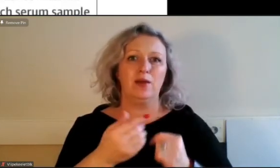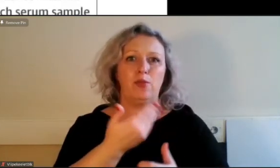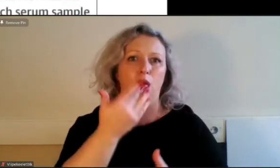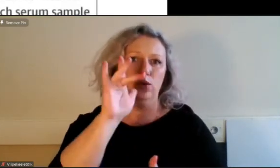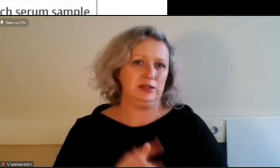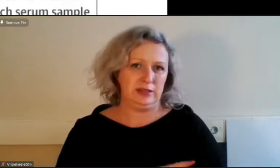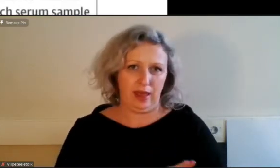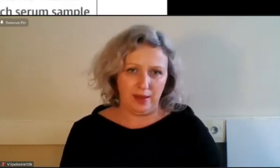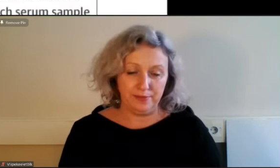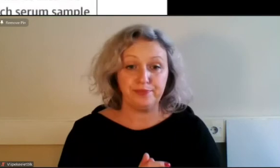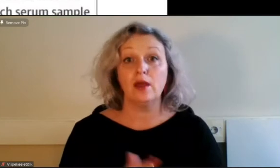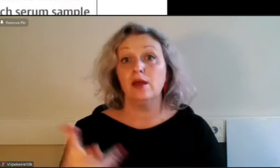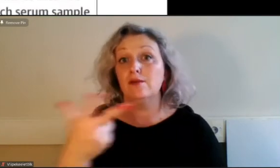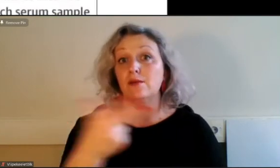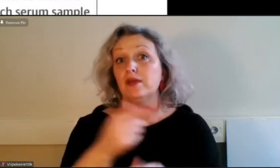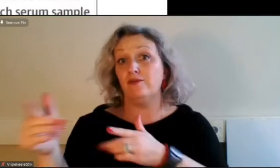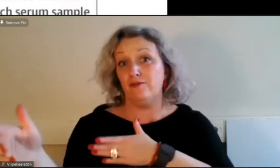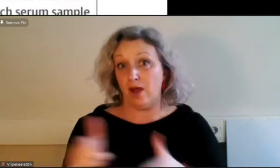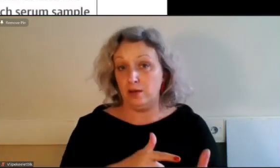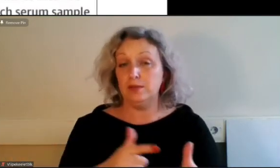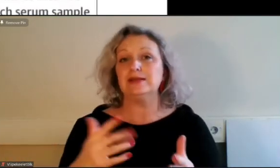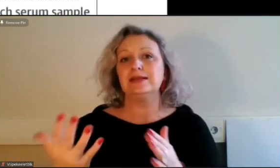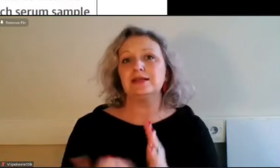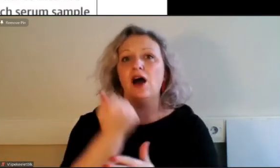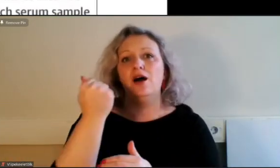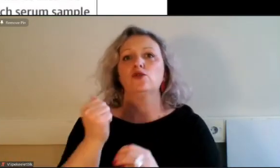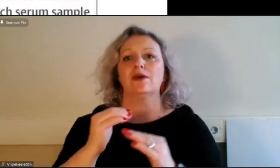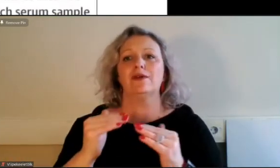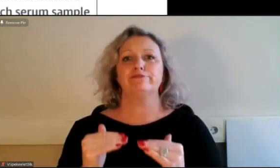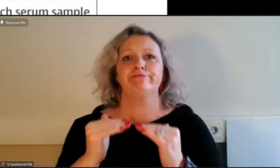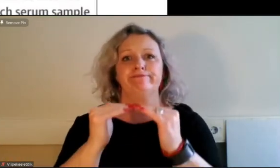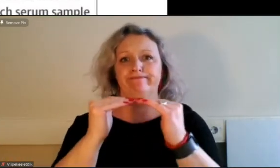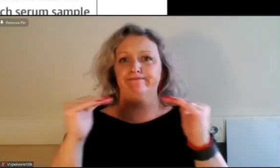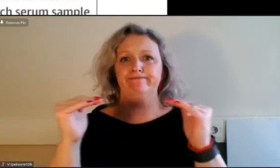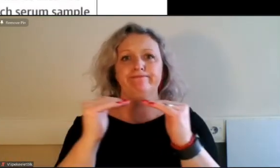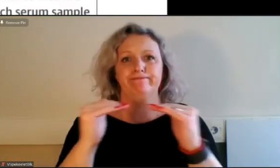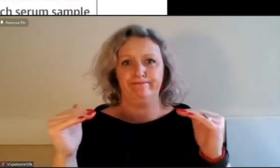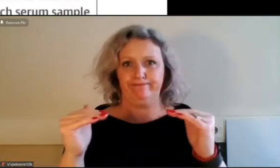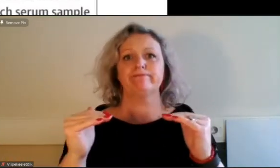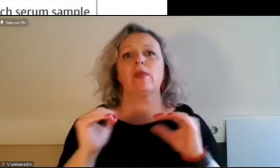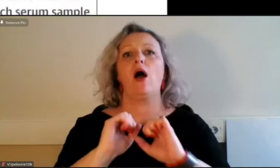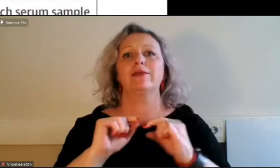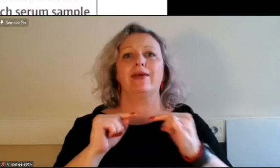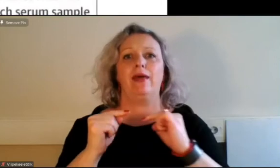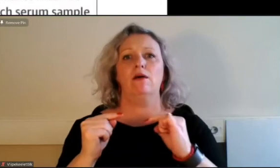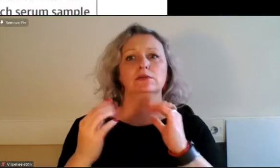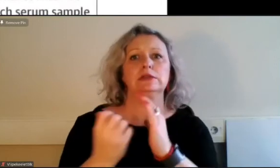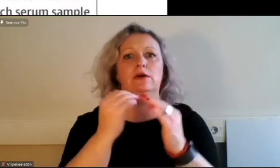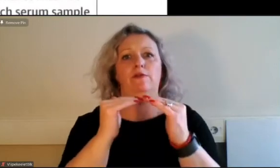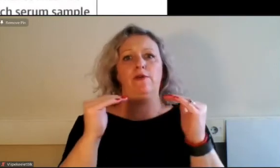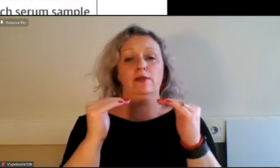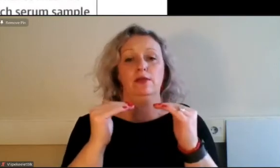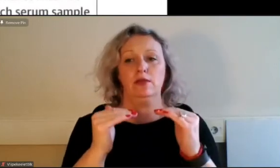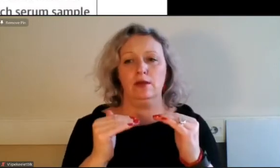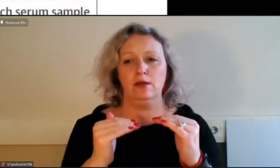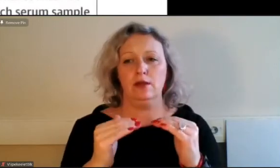mõnedel langeb allapoole niiviisi, et need antikehad praktiliselt kaovad ära. Ehk siis see immuunkaitse langus